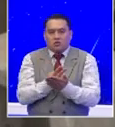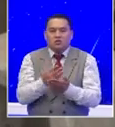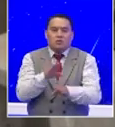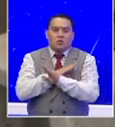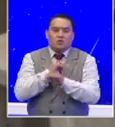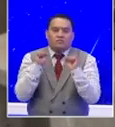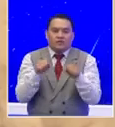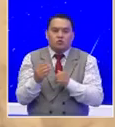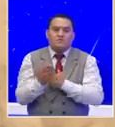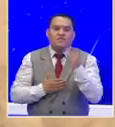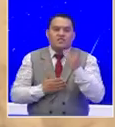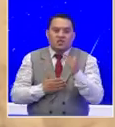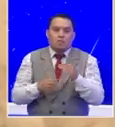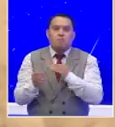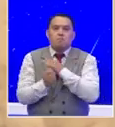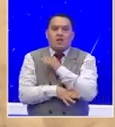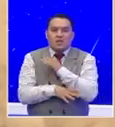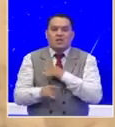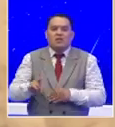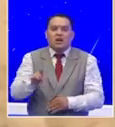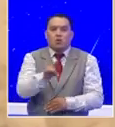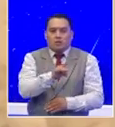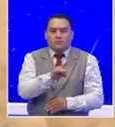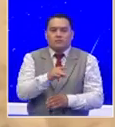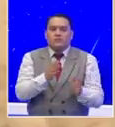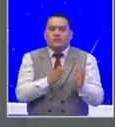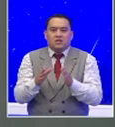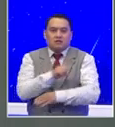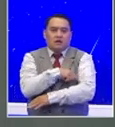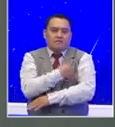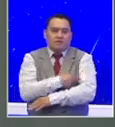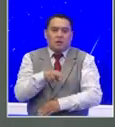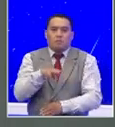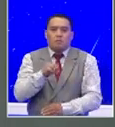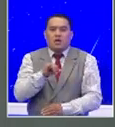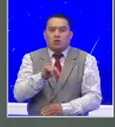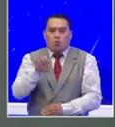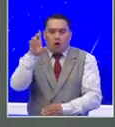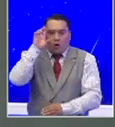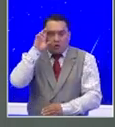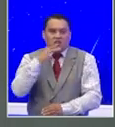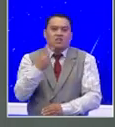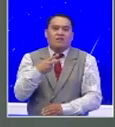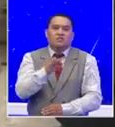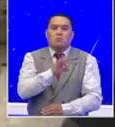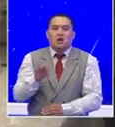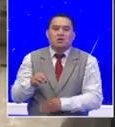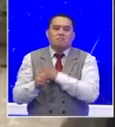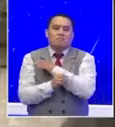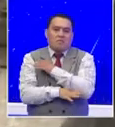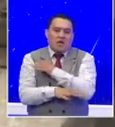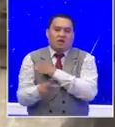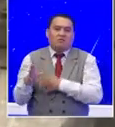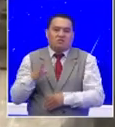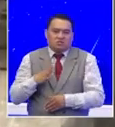смертности гораздо выше, особенно в бедных районах. Система здравоохранения Перу в стране, где около 20% населения